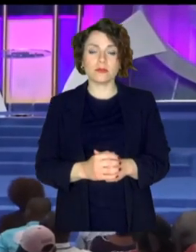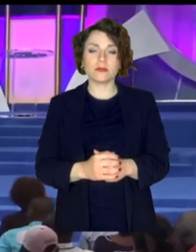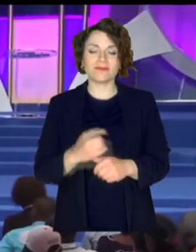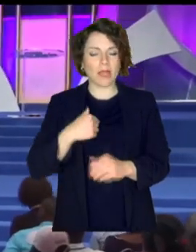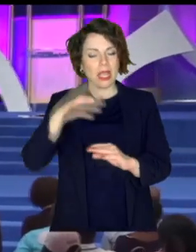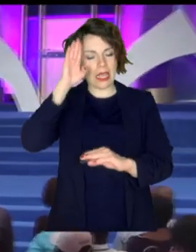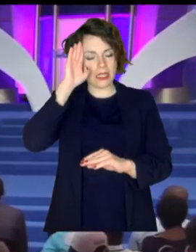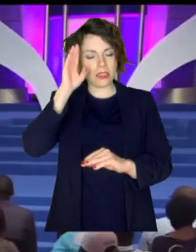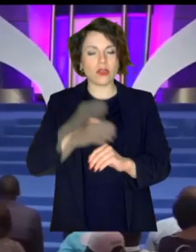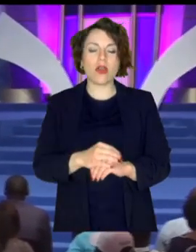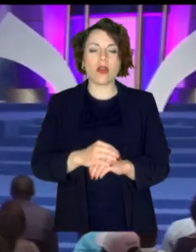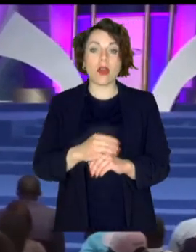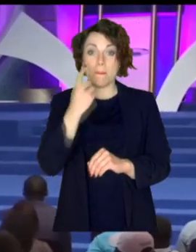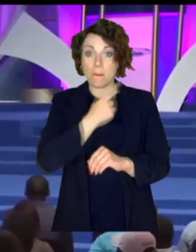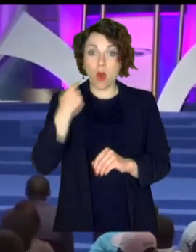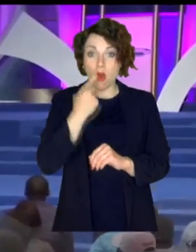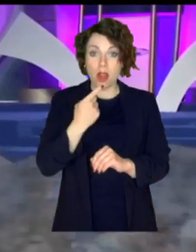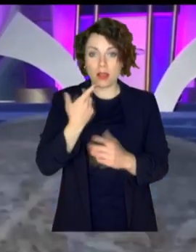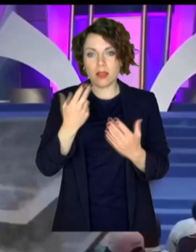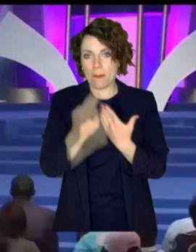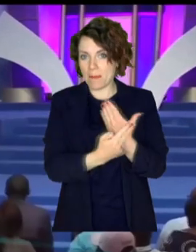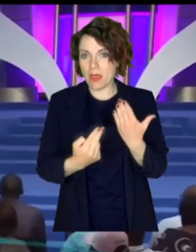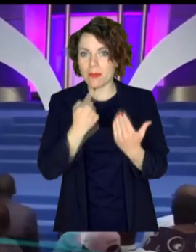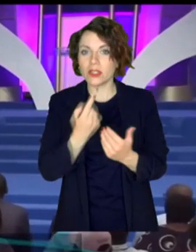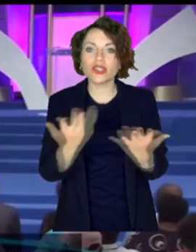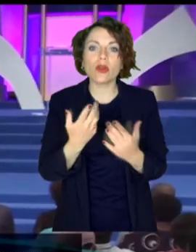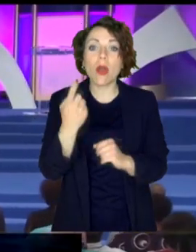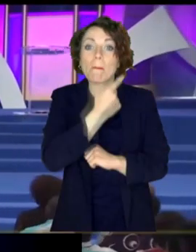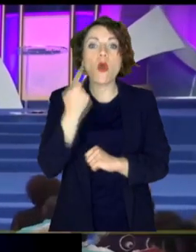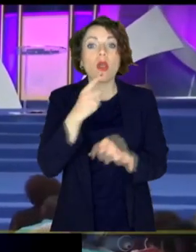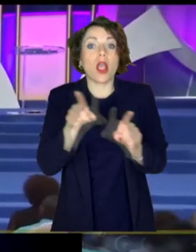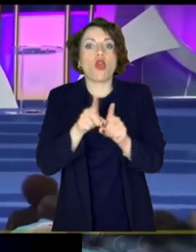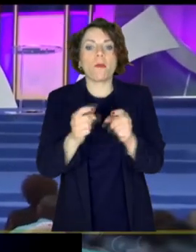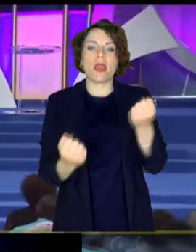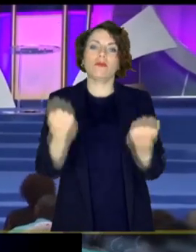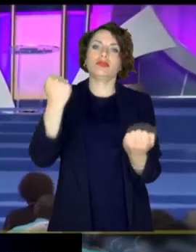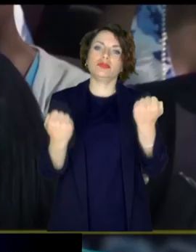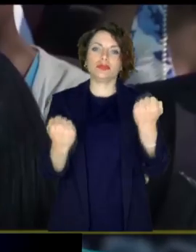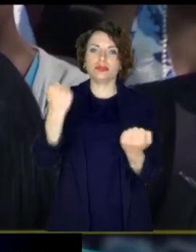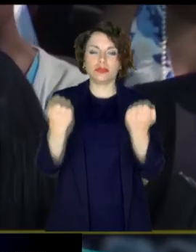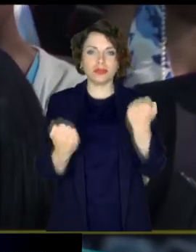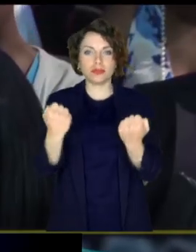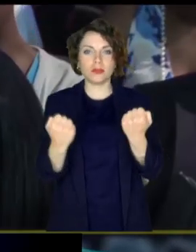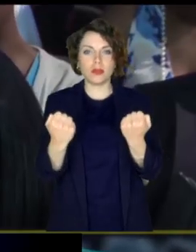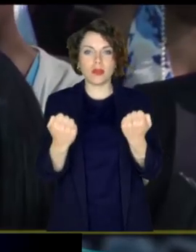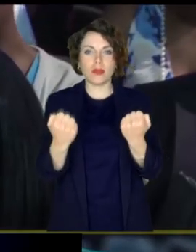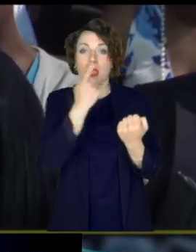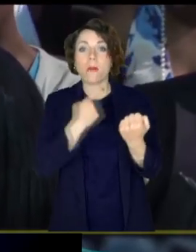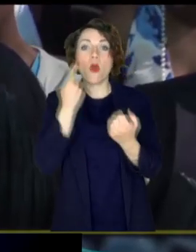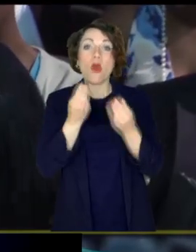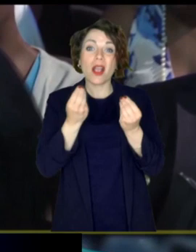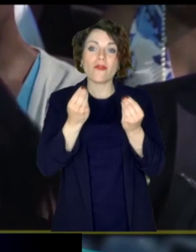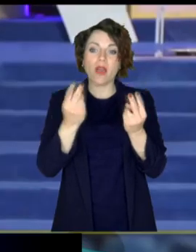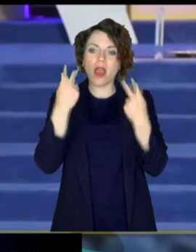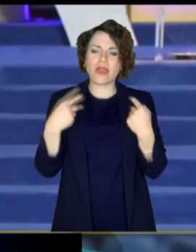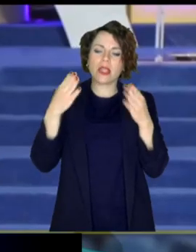Ascoltate, la vostra bocca. La Bibbia dice che la vostra bocca è come un timone. Bene, che direziona la vostra vita,